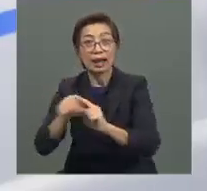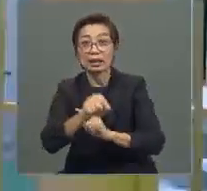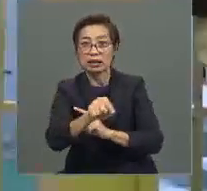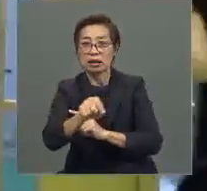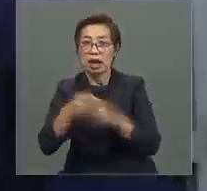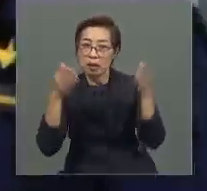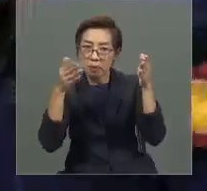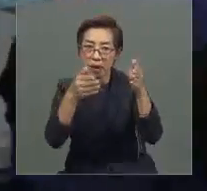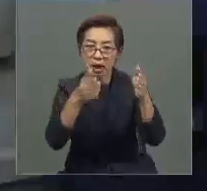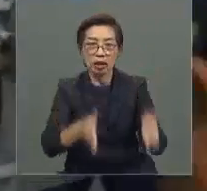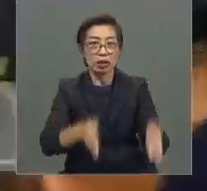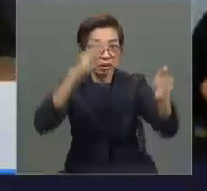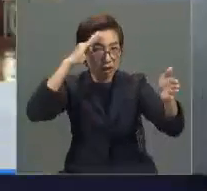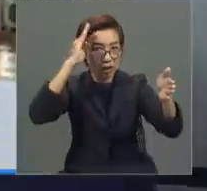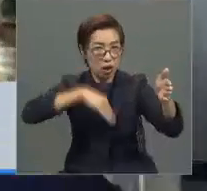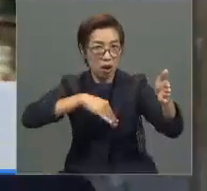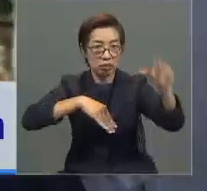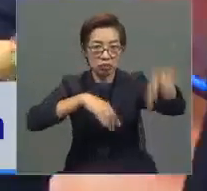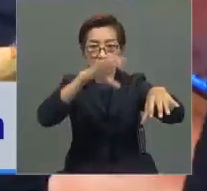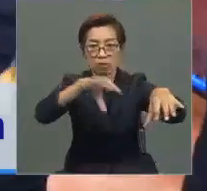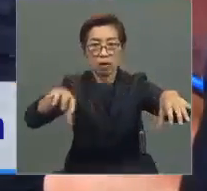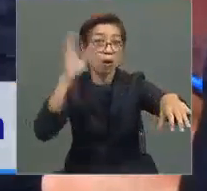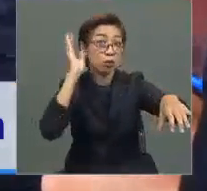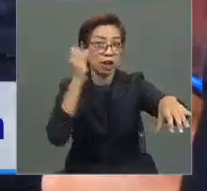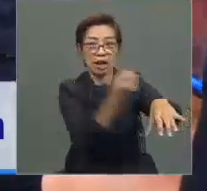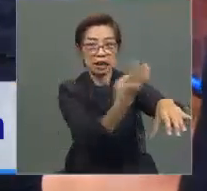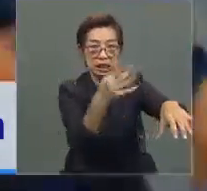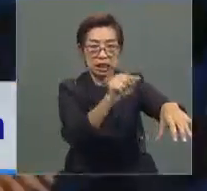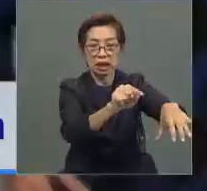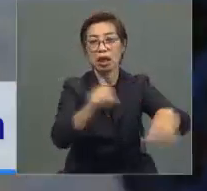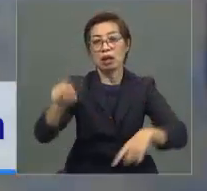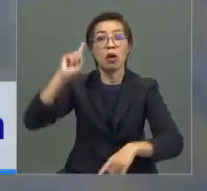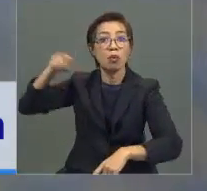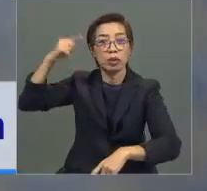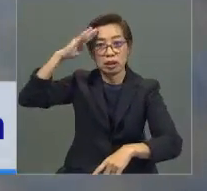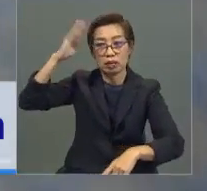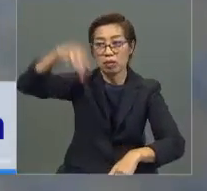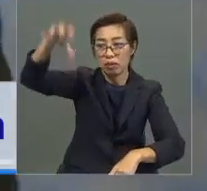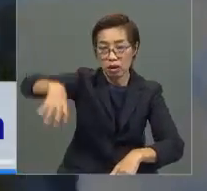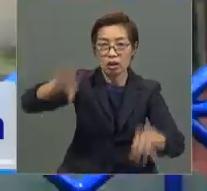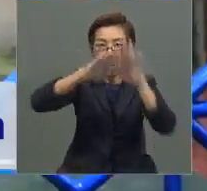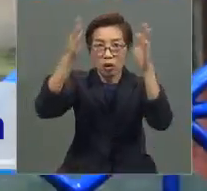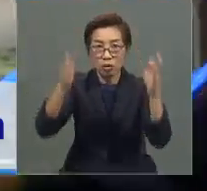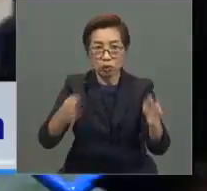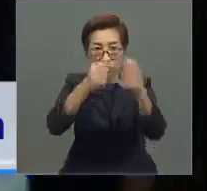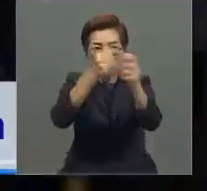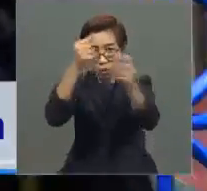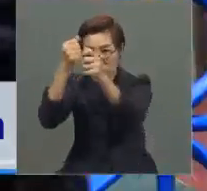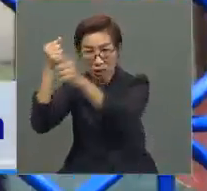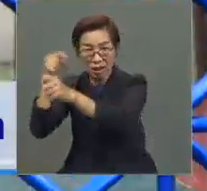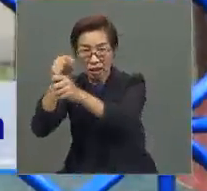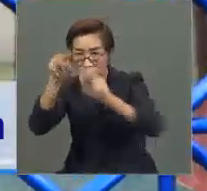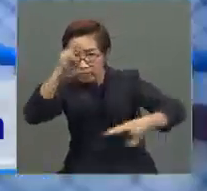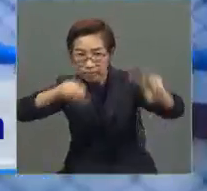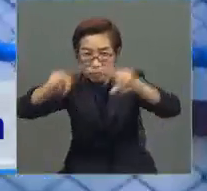เรือนอนชาย 4เรือนนอนและก็อีก 1เรือนนอนหญิงนะครับรวมถึงตู้ล็อกเกอร์และก็ตามจุดต่างๆพร้อมกับมีการสุ่ม